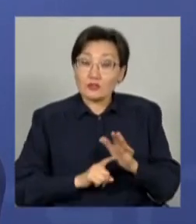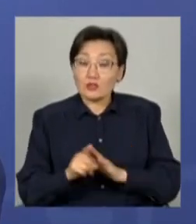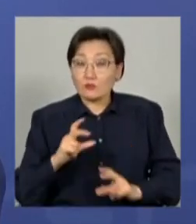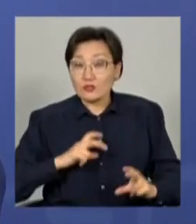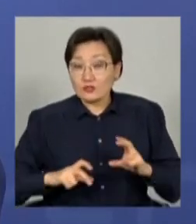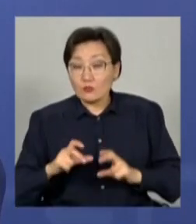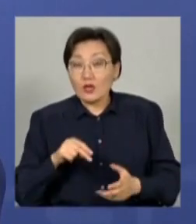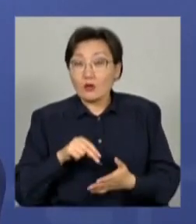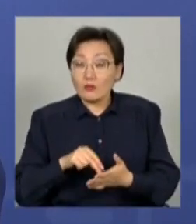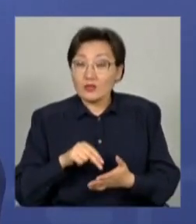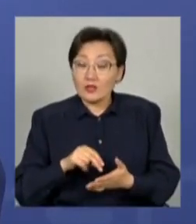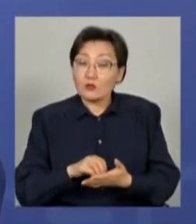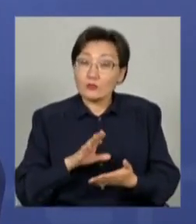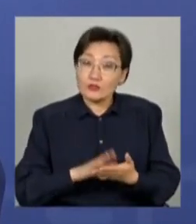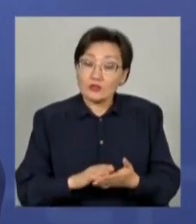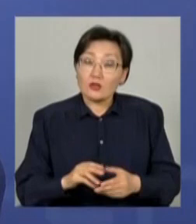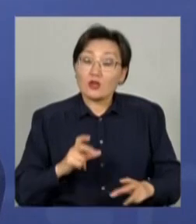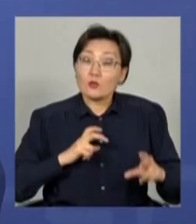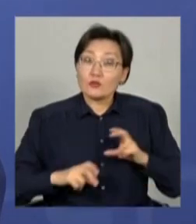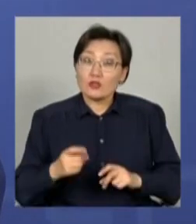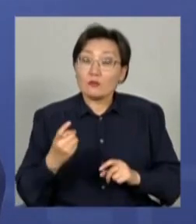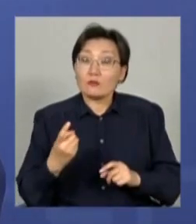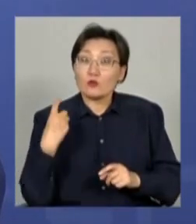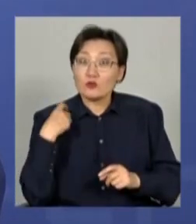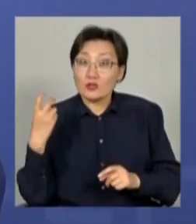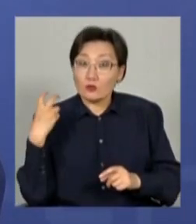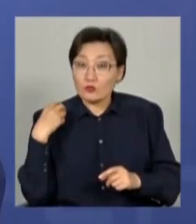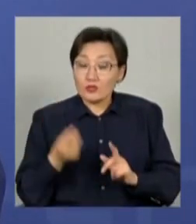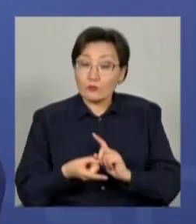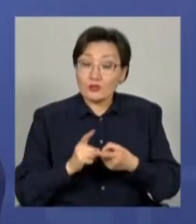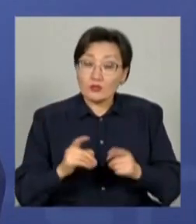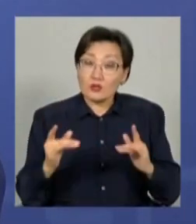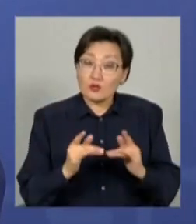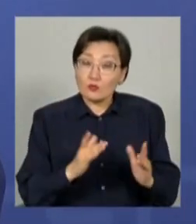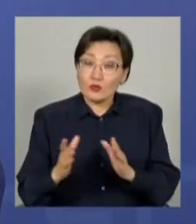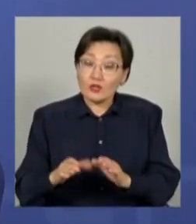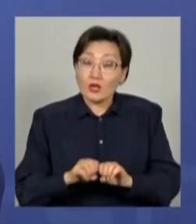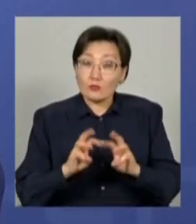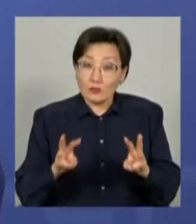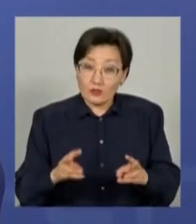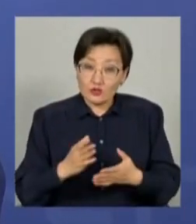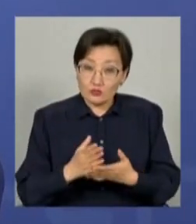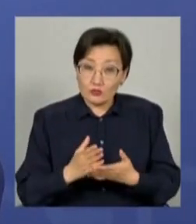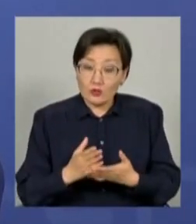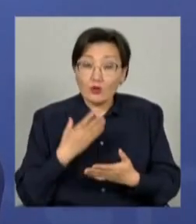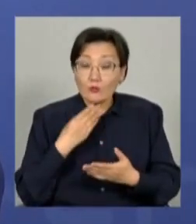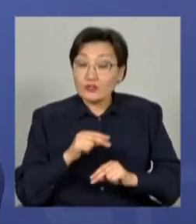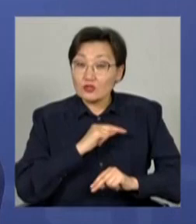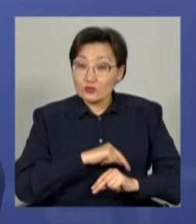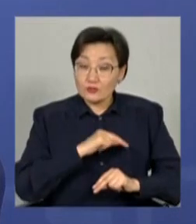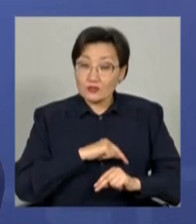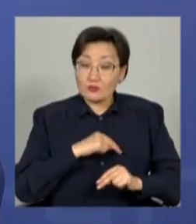студенттерге бағай қою, студенттерді бір курстан екінші курсқа ауыстыру, жатақханамен қамтамасыз ету, өз